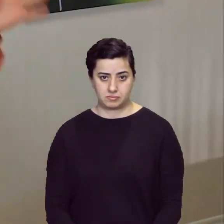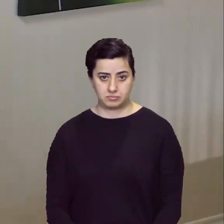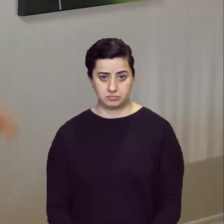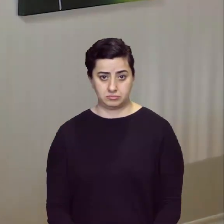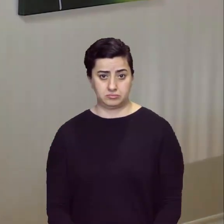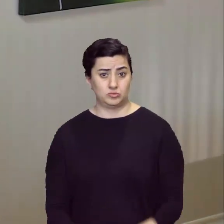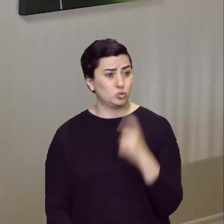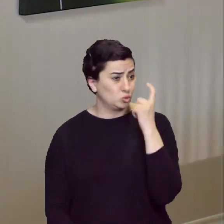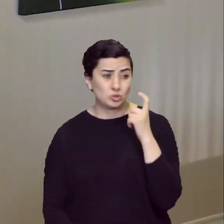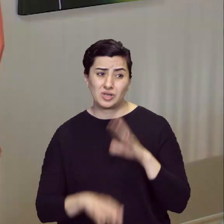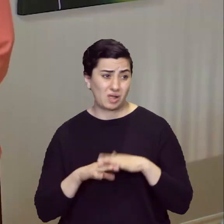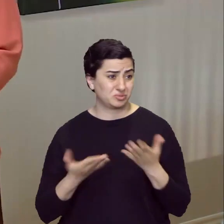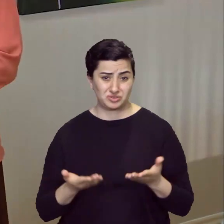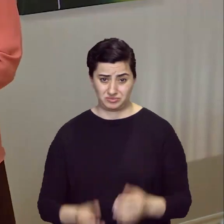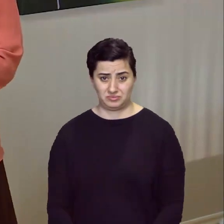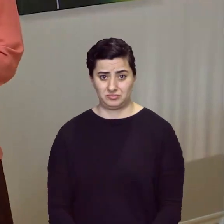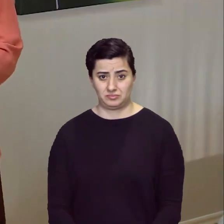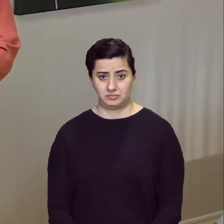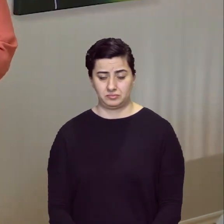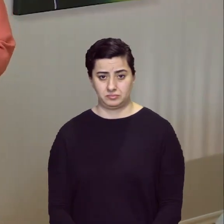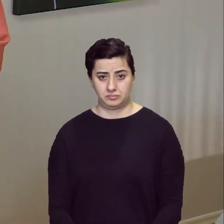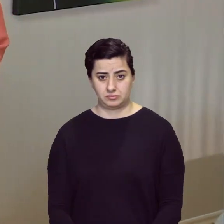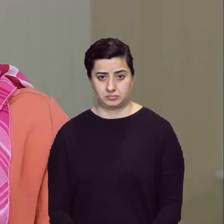Cevriye düşün, düşün.